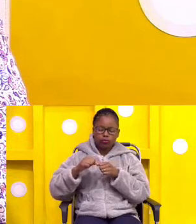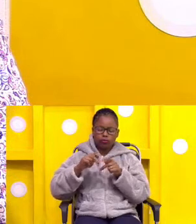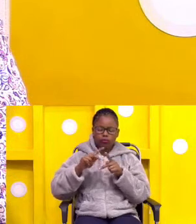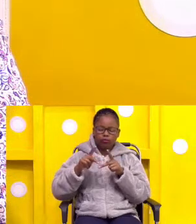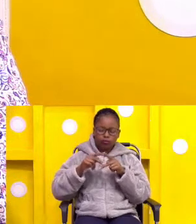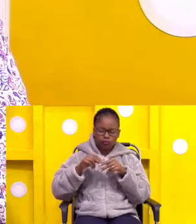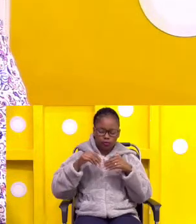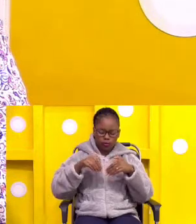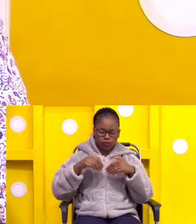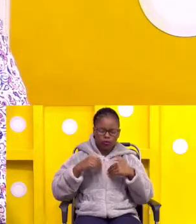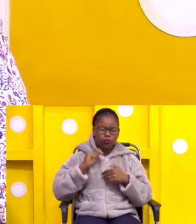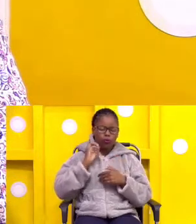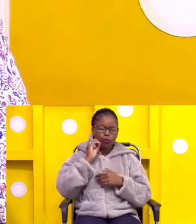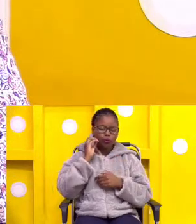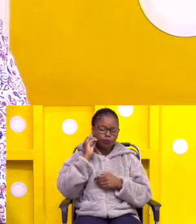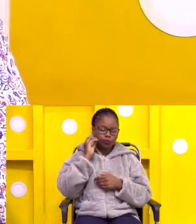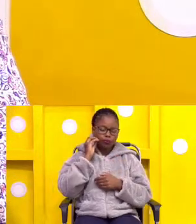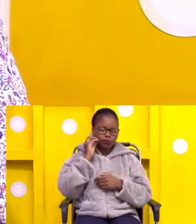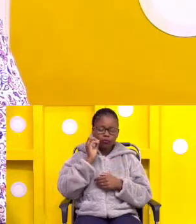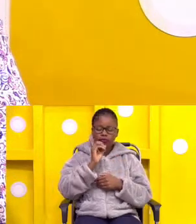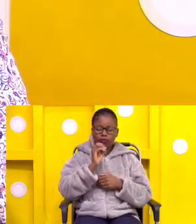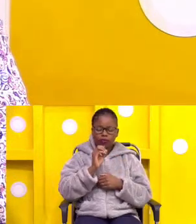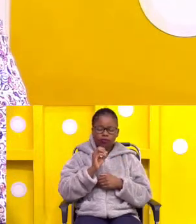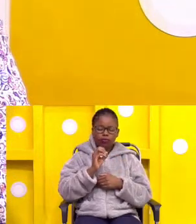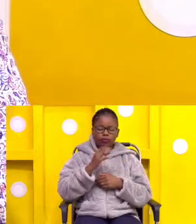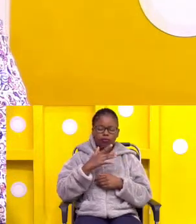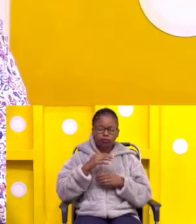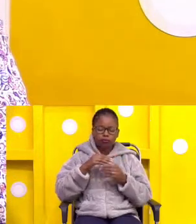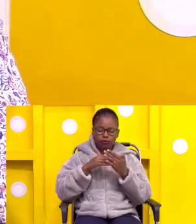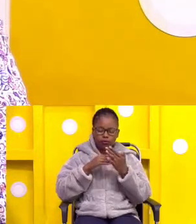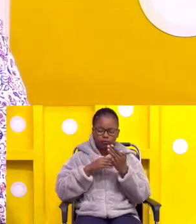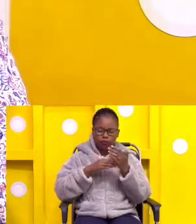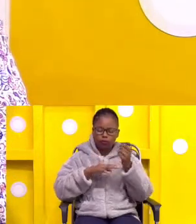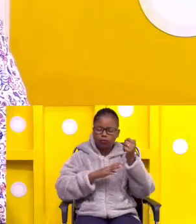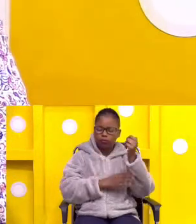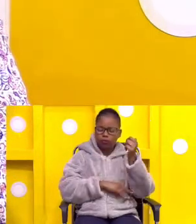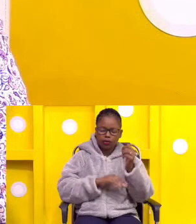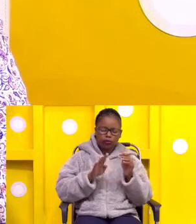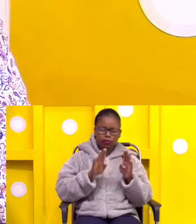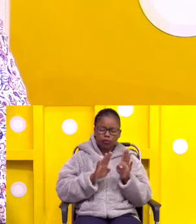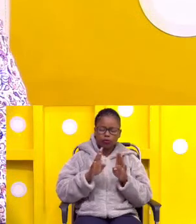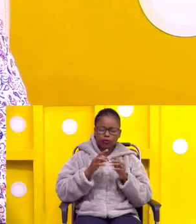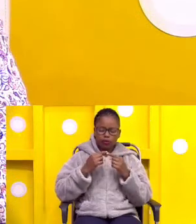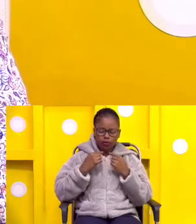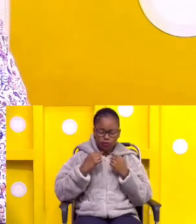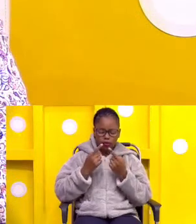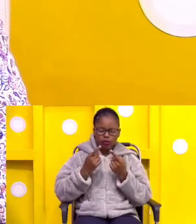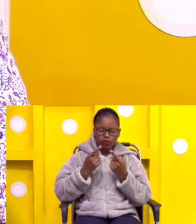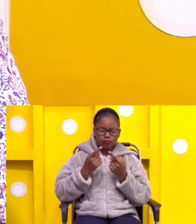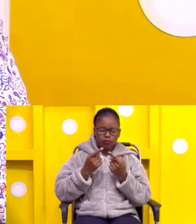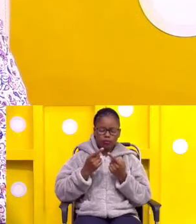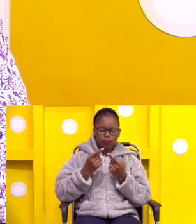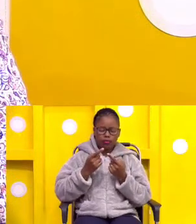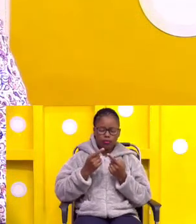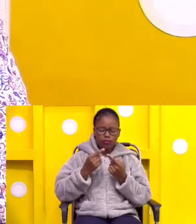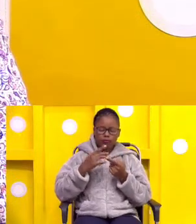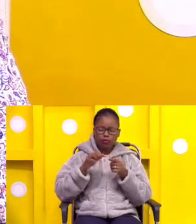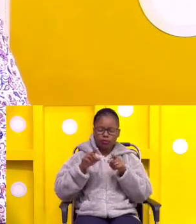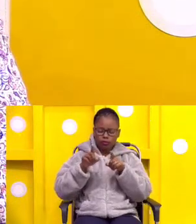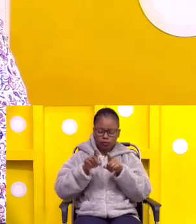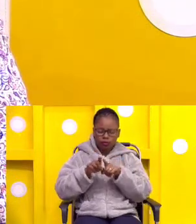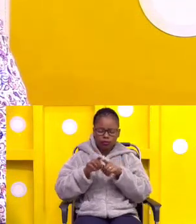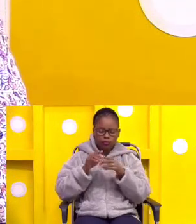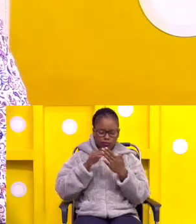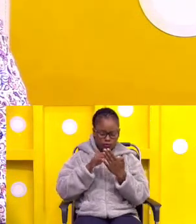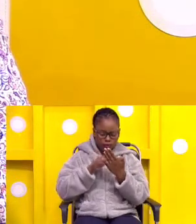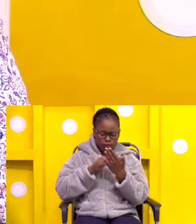ti gwitũ, tũmĩkararie na tugĩrĩrie waganu ũrĩa ũrĩ kuo. Tũmĩkararie na tugĩrĩrie thahu ũrĩa ũrĩ